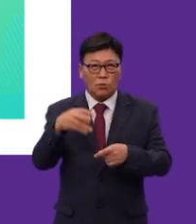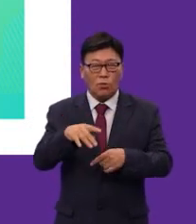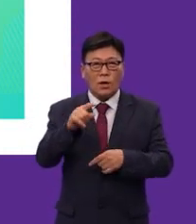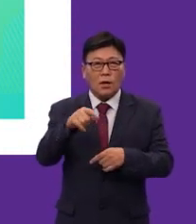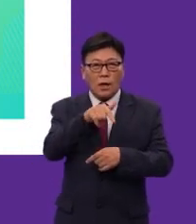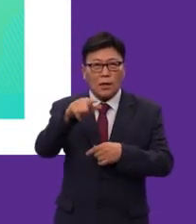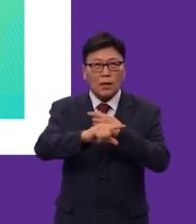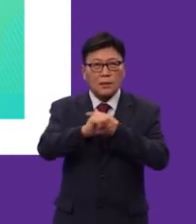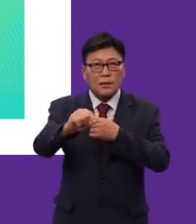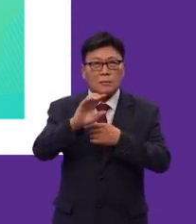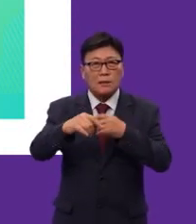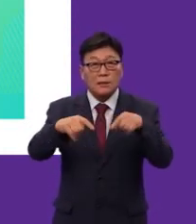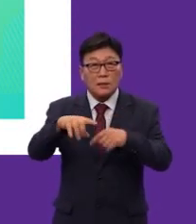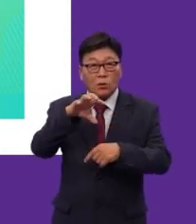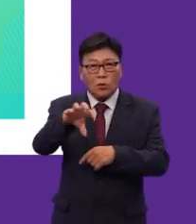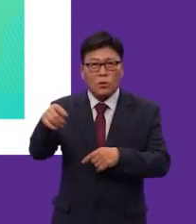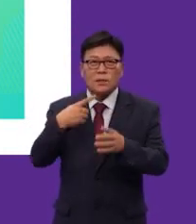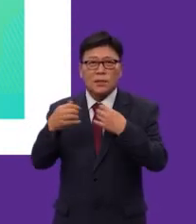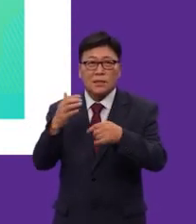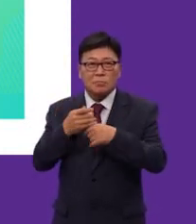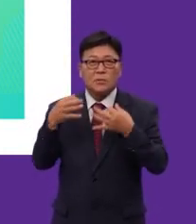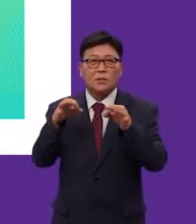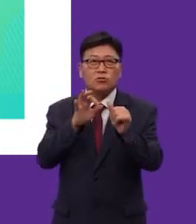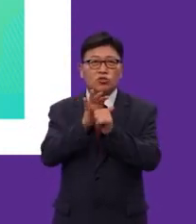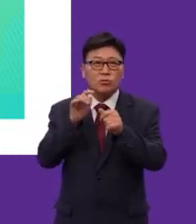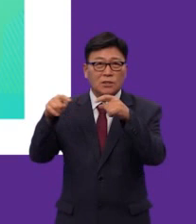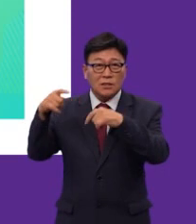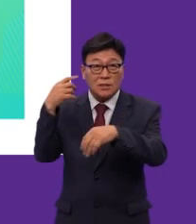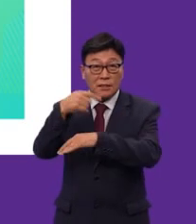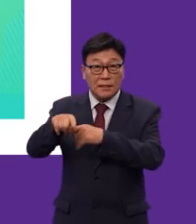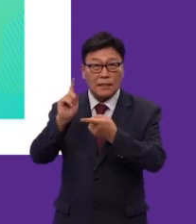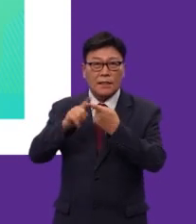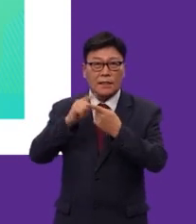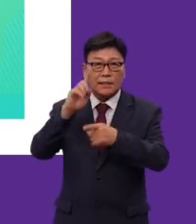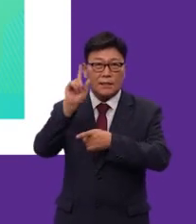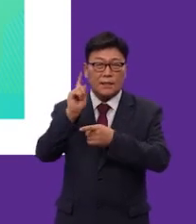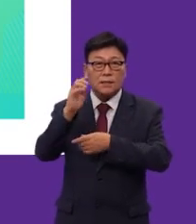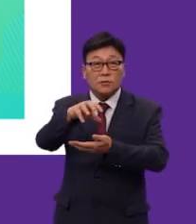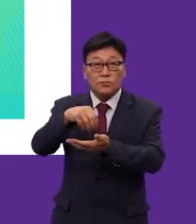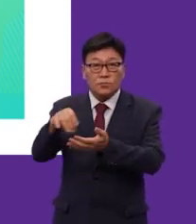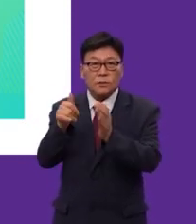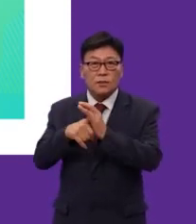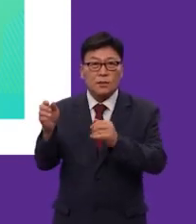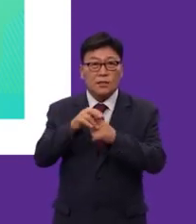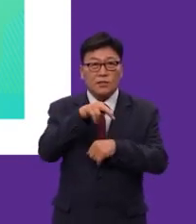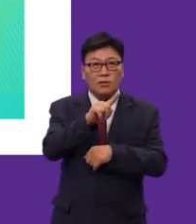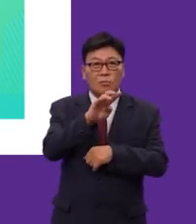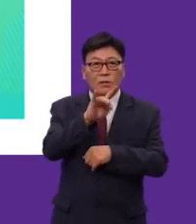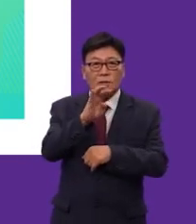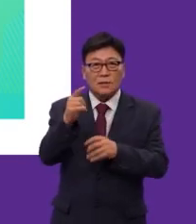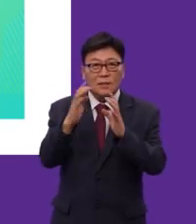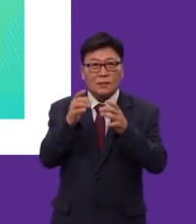이야기, 그리고 각 지자체별로 경험했던 금융 지원 정책에 대한 이야기를 수집하기 위해서 서베이 사이트를